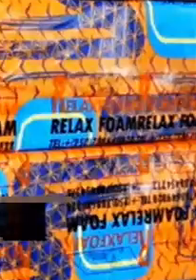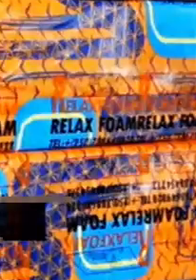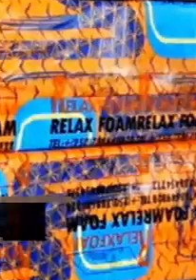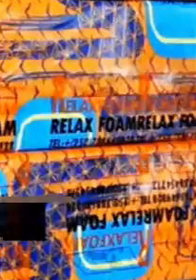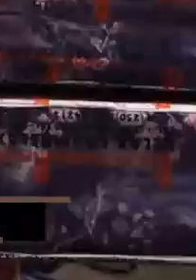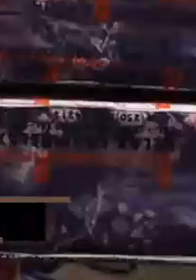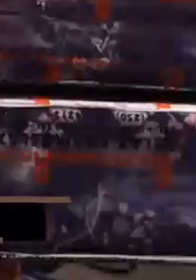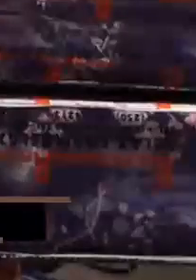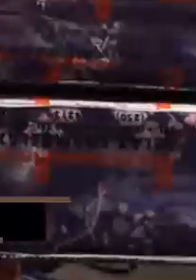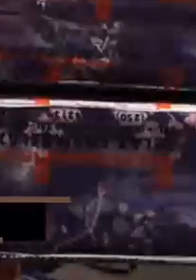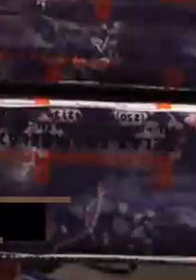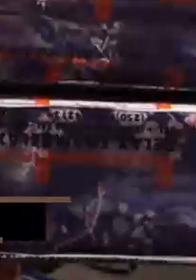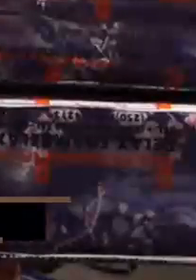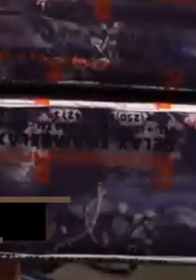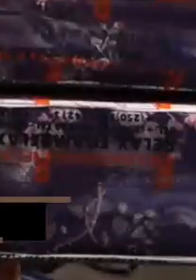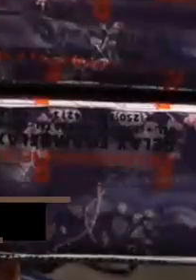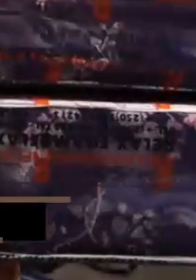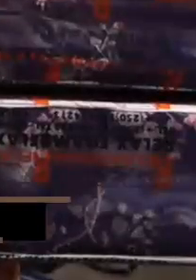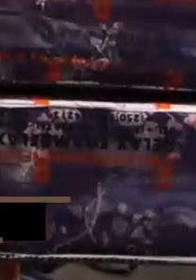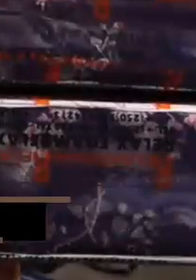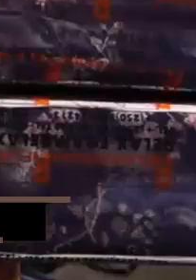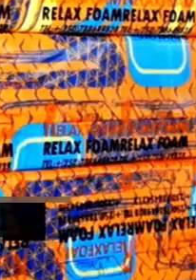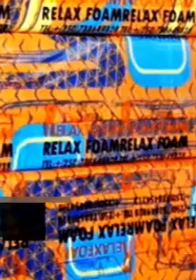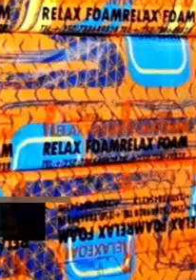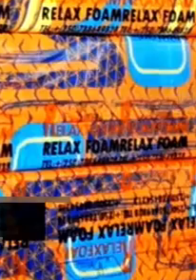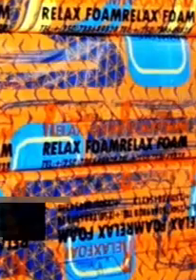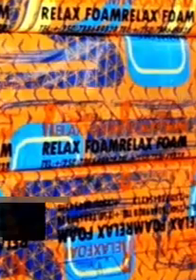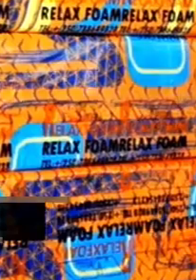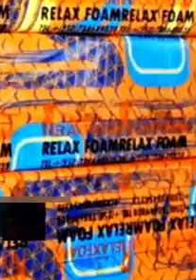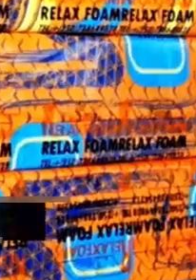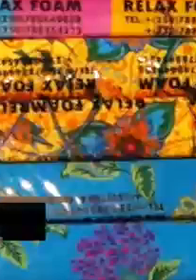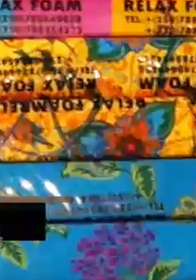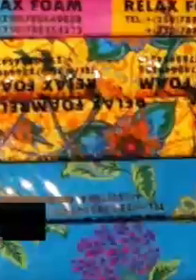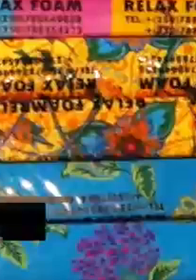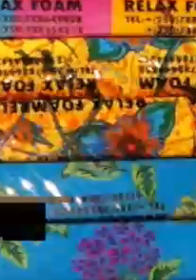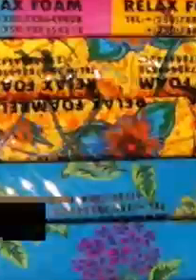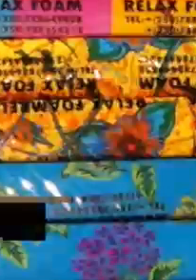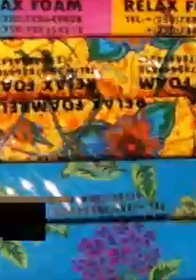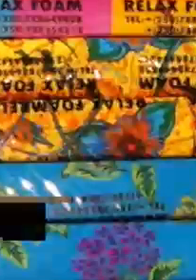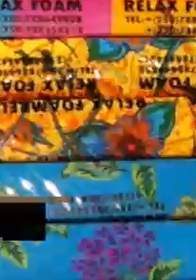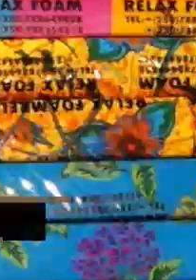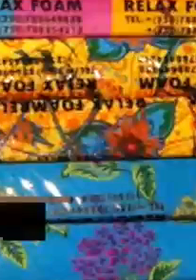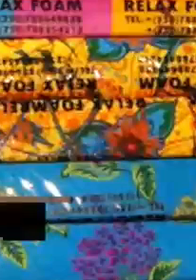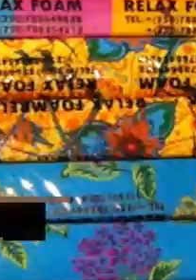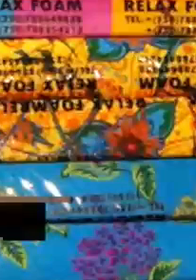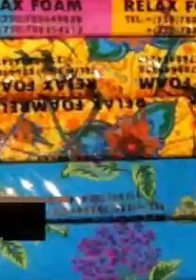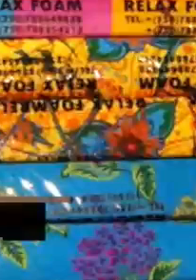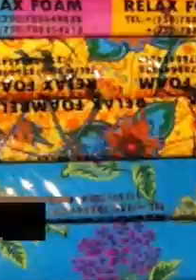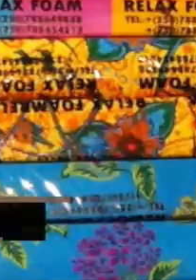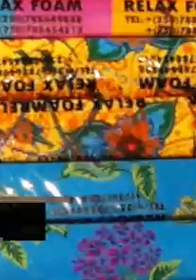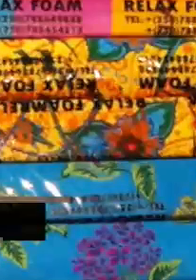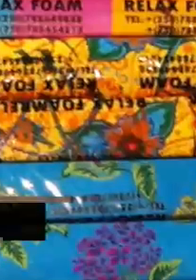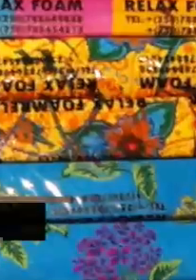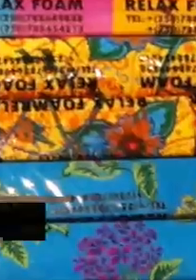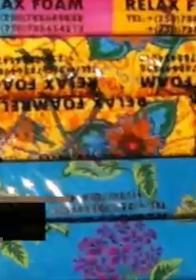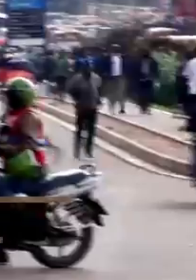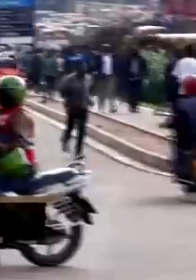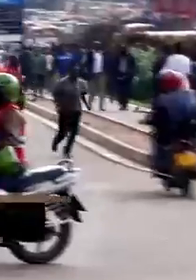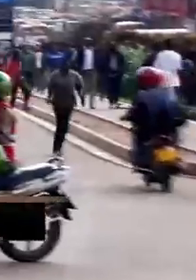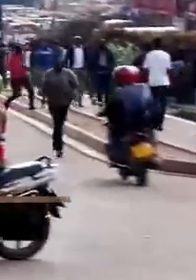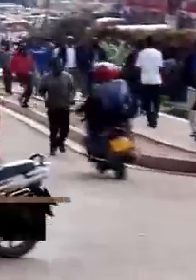baryamiye umusambi bikavamo kukunenga cyangwa bakagusenda uzeze kudashishoza matera za relax form murazisanga mu